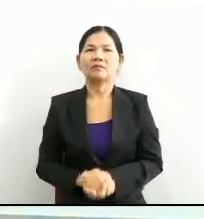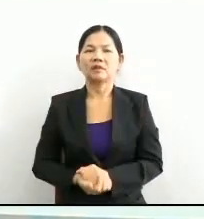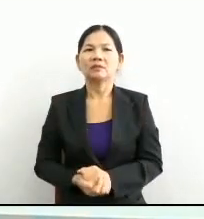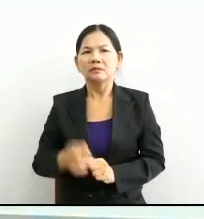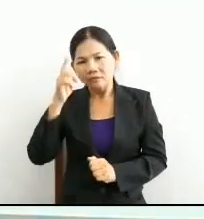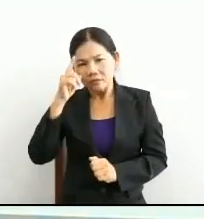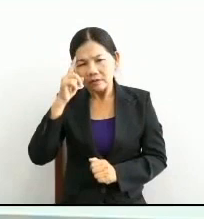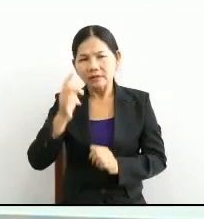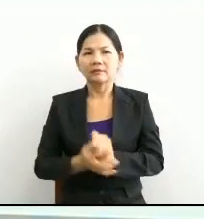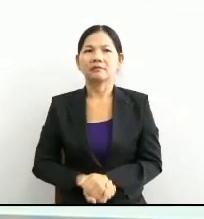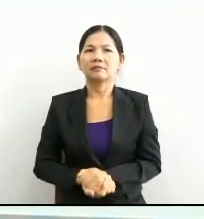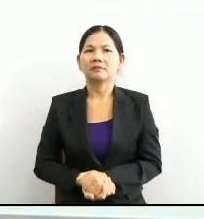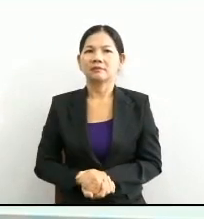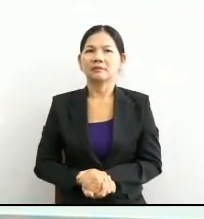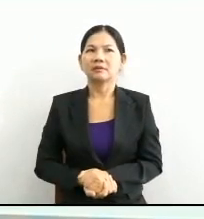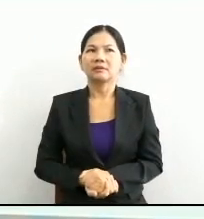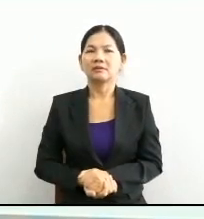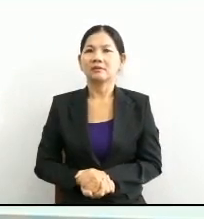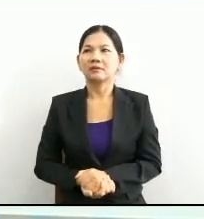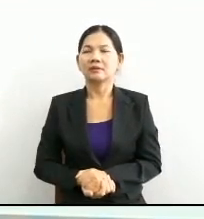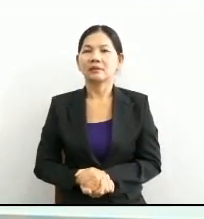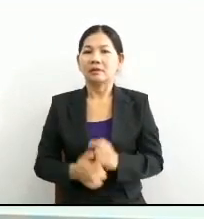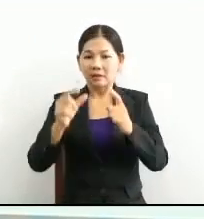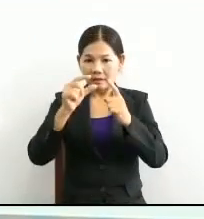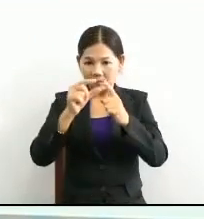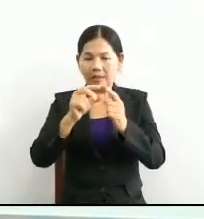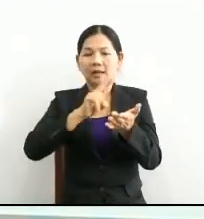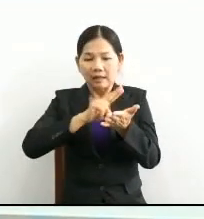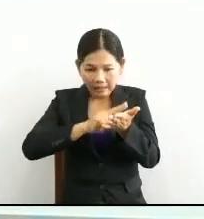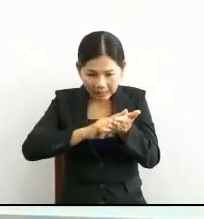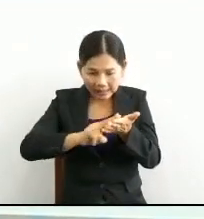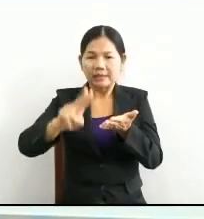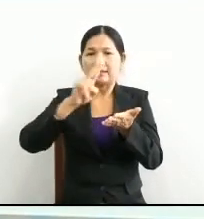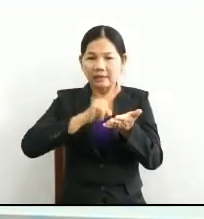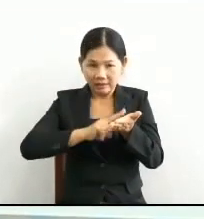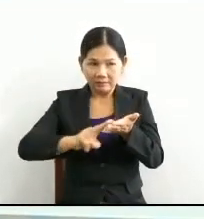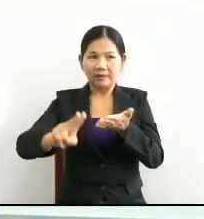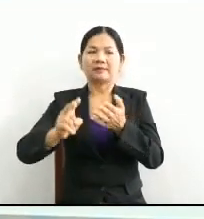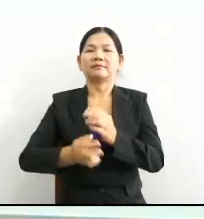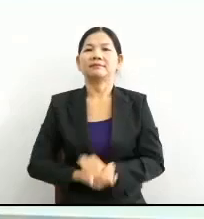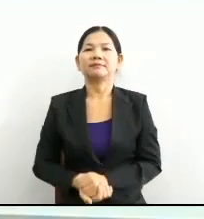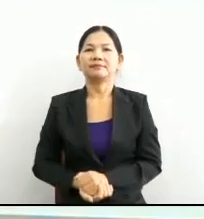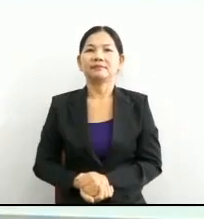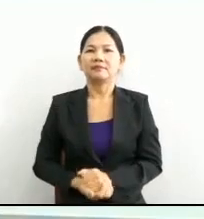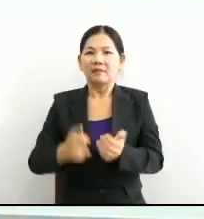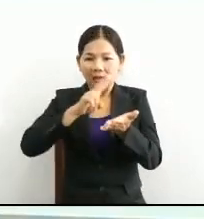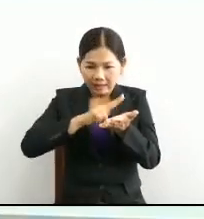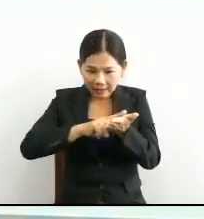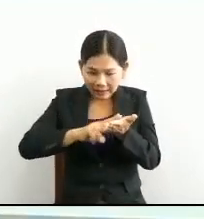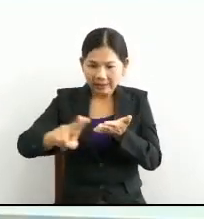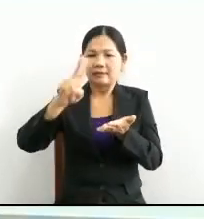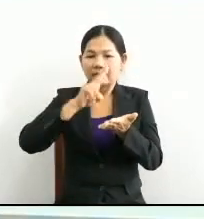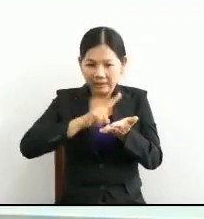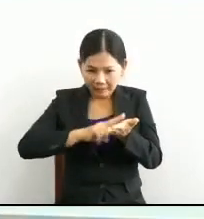lấy à phần đó mới ăn nò vậy cha cứ biết nó cái ăn bẹp nằng con nát con chầm nằm á nằm mày con